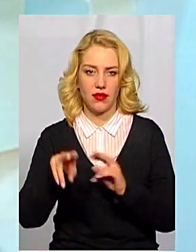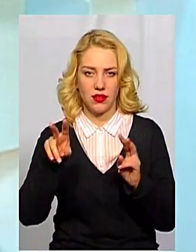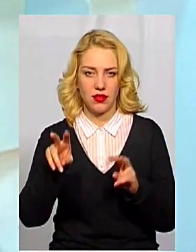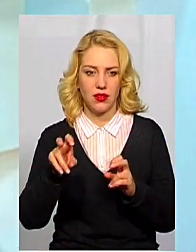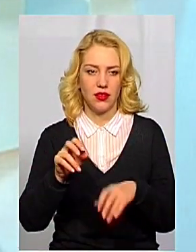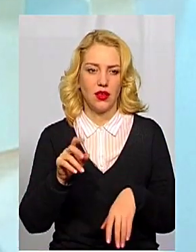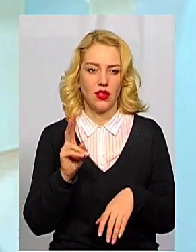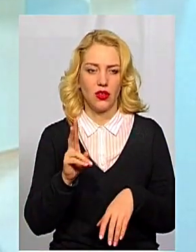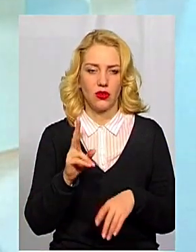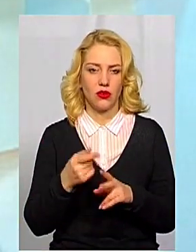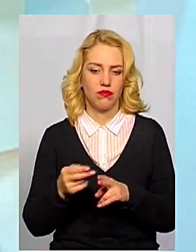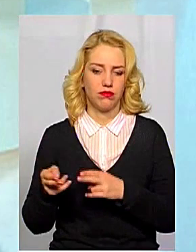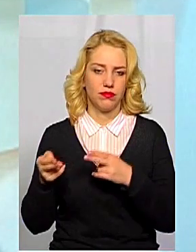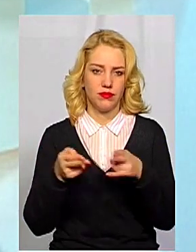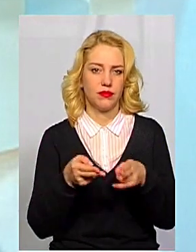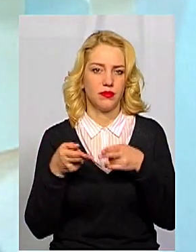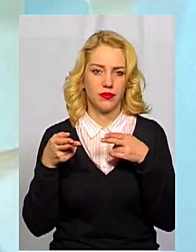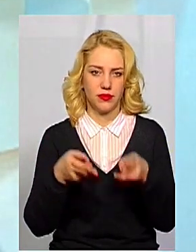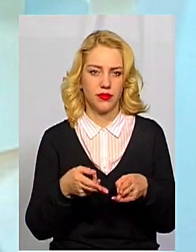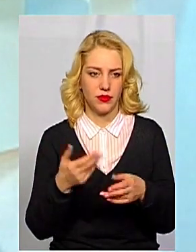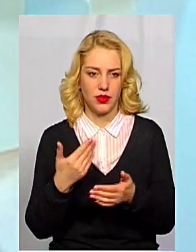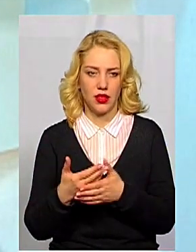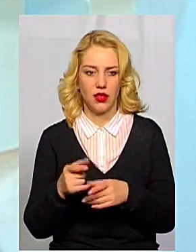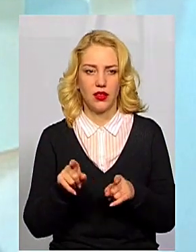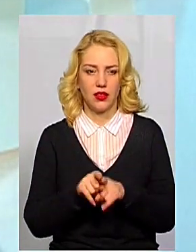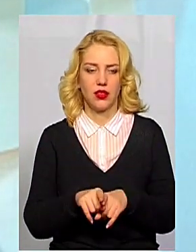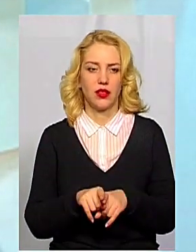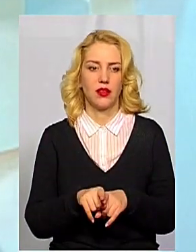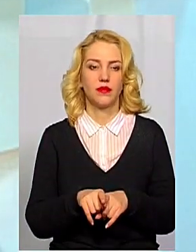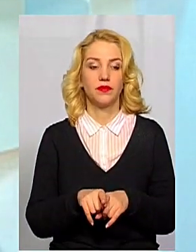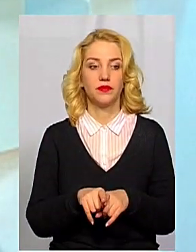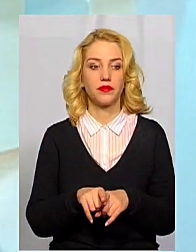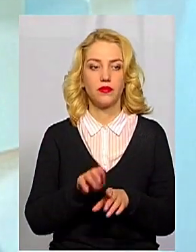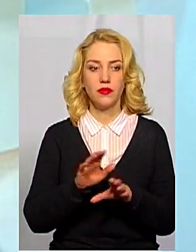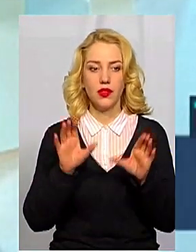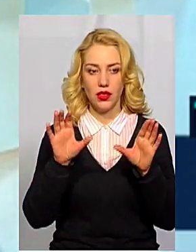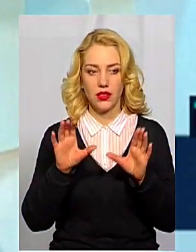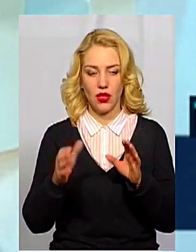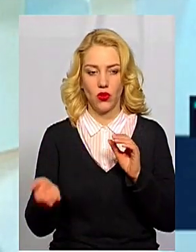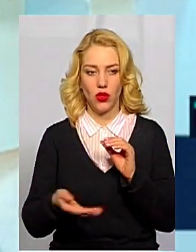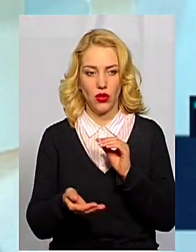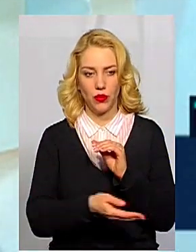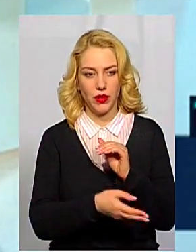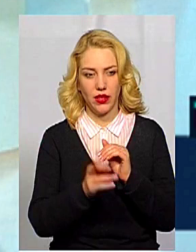з інших областей, гастрольори, дуже зараз такий набув поширення, такий вид незаконних рубок, як